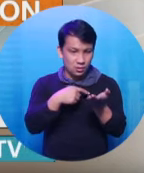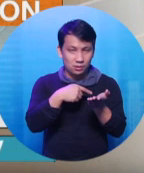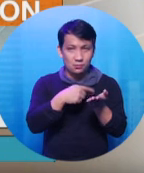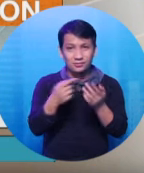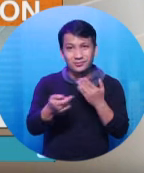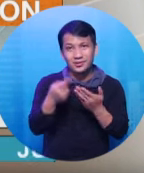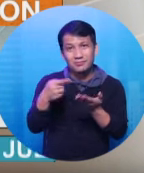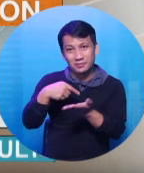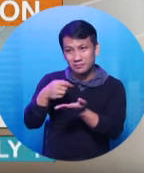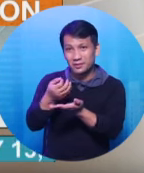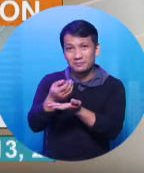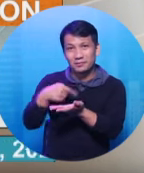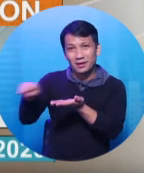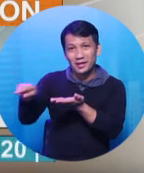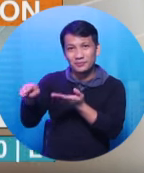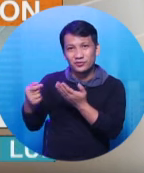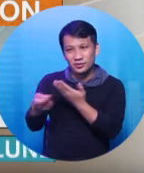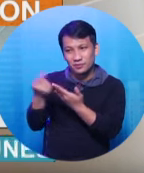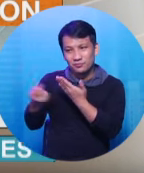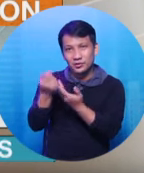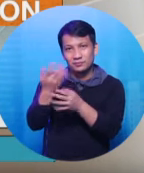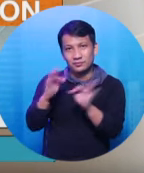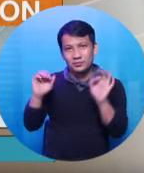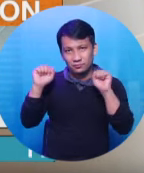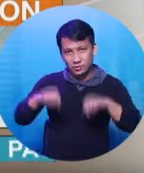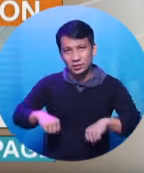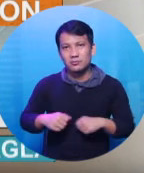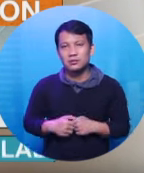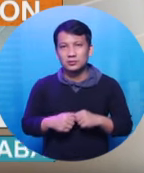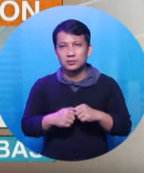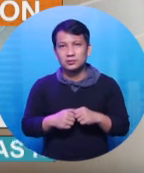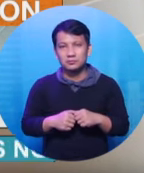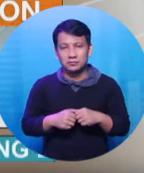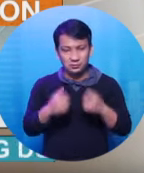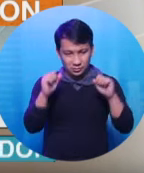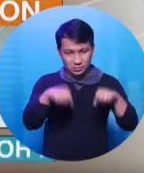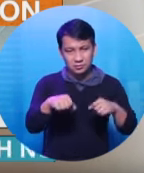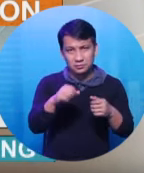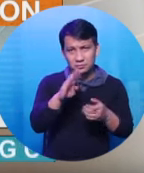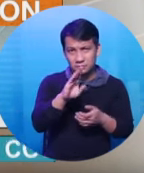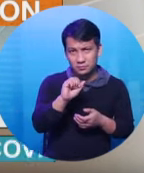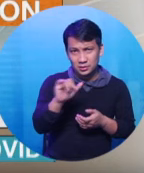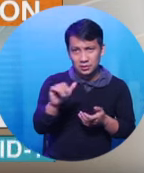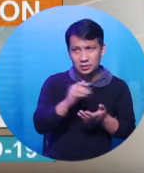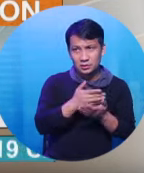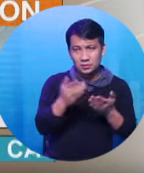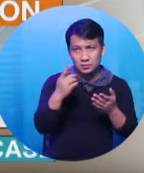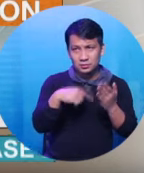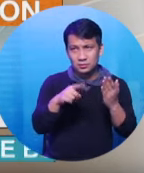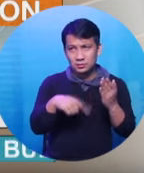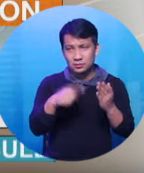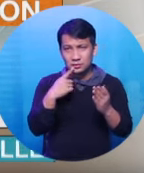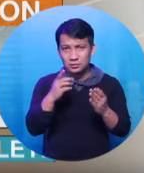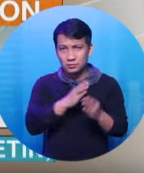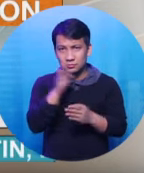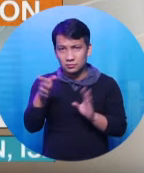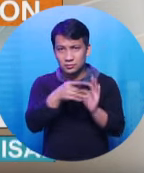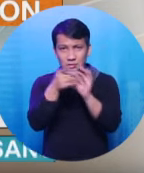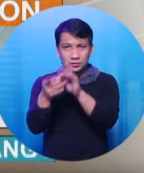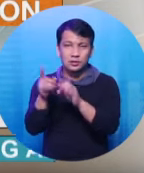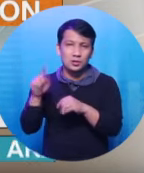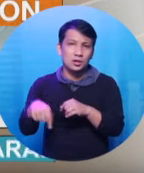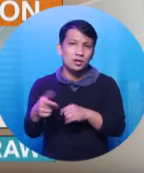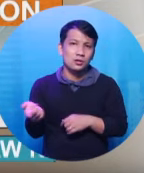naman po yan ma-detain sa ating detention center. Ay, salamat. Okay. So, sir, pag nakapag-bail, so from time to time, kami po ay gagawa ng coordination